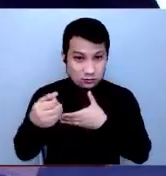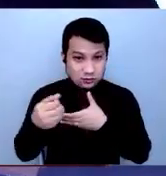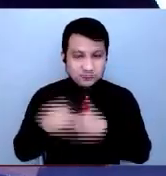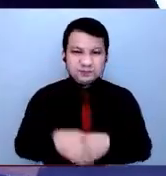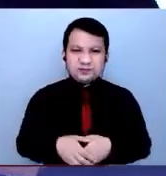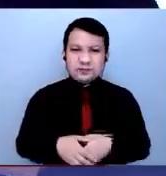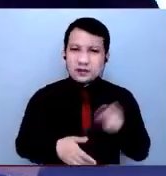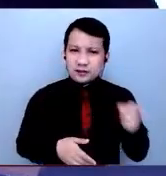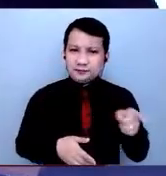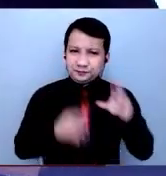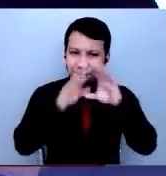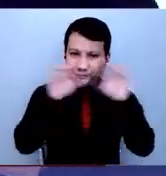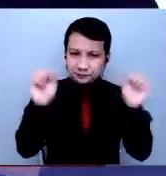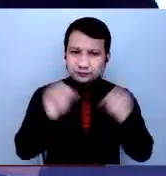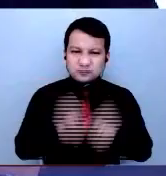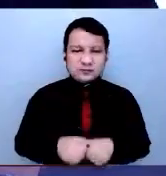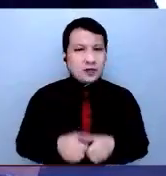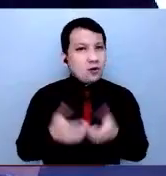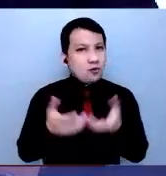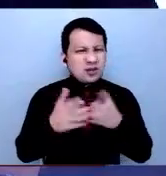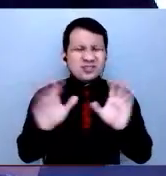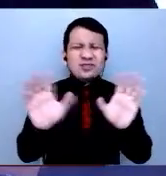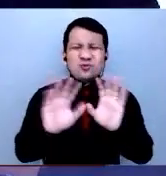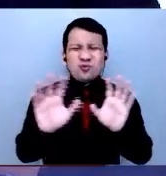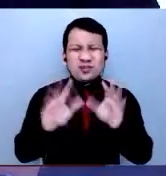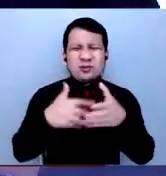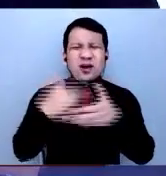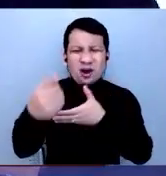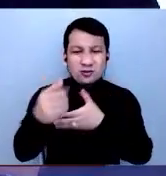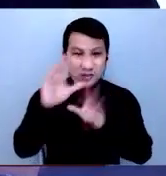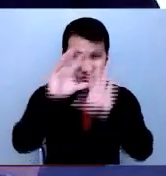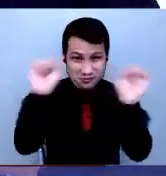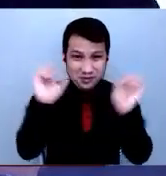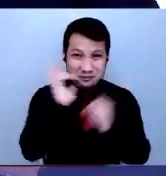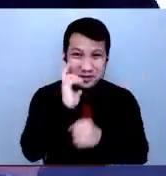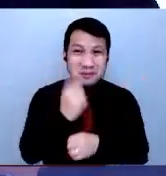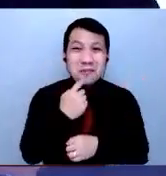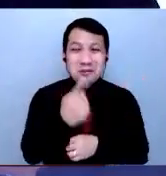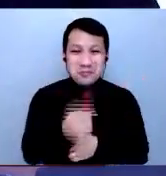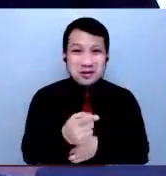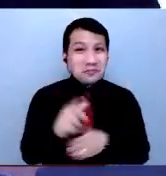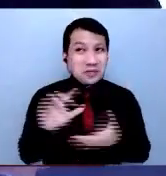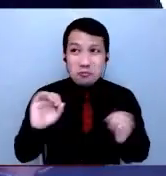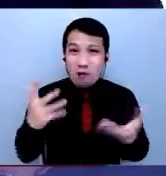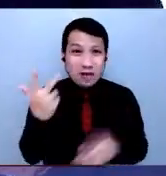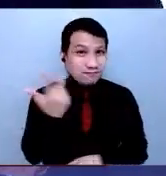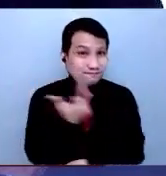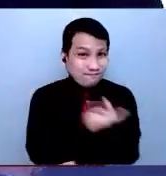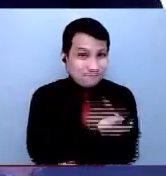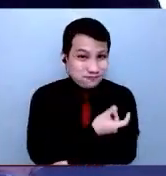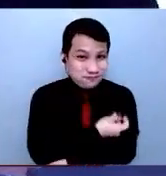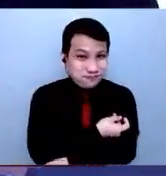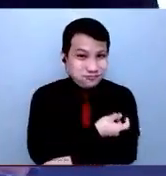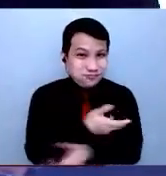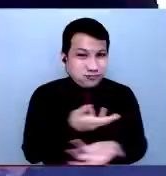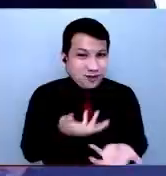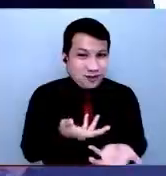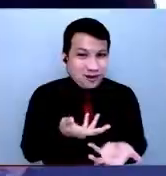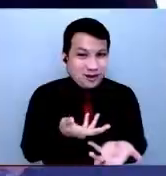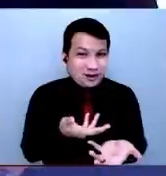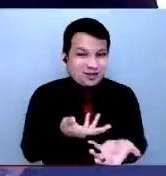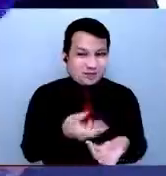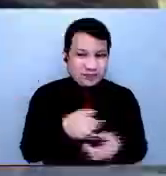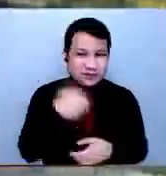si Pangulong Duterte, mas gustong huwag na talaga silang palabasin kung hindi pa naman bakunado. Nasa frontline ng balitang yan, Mon